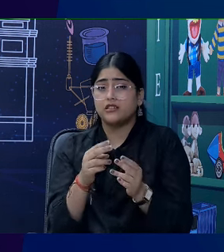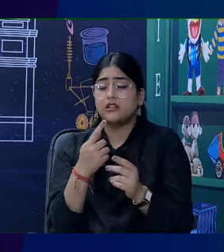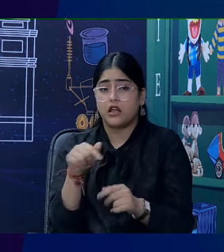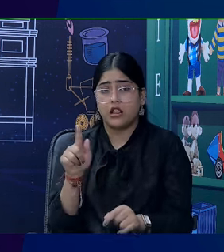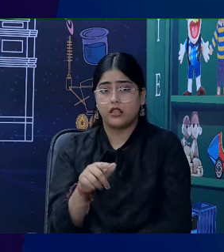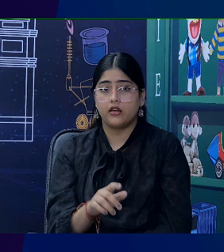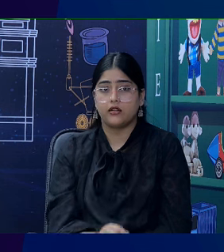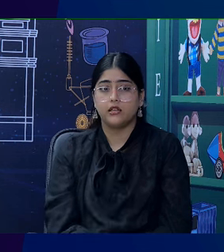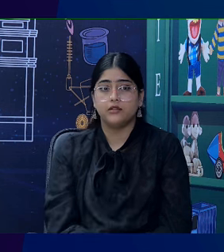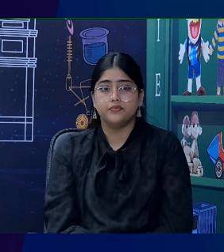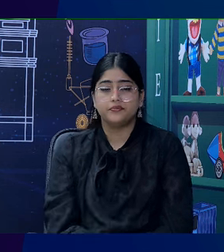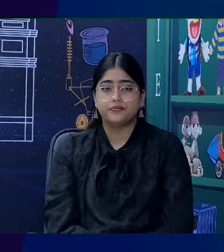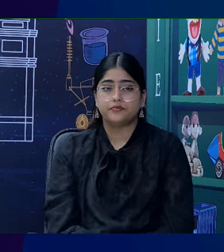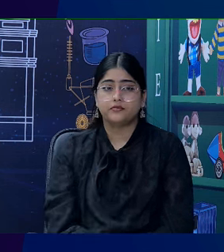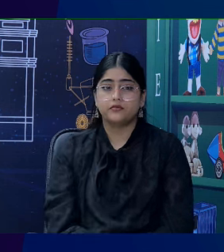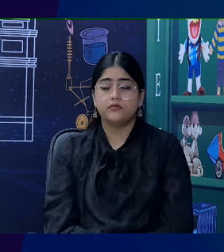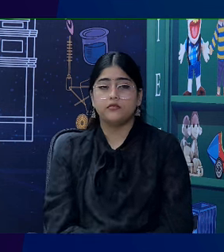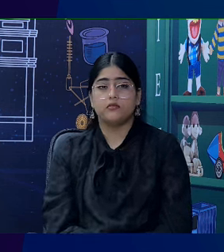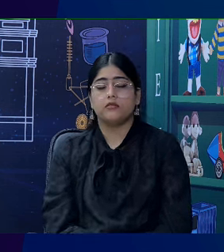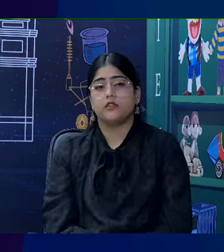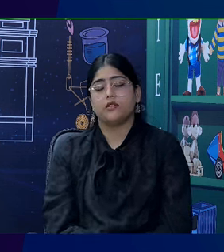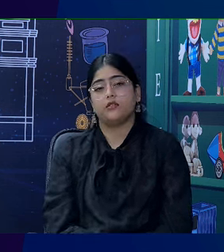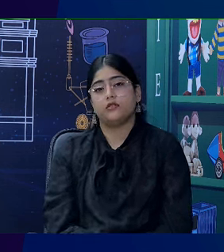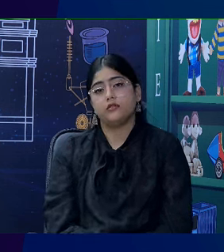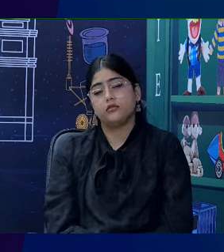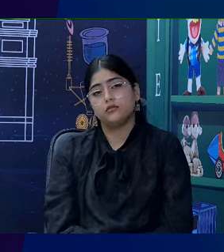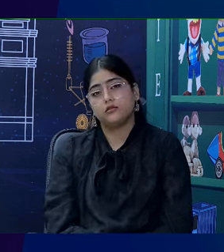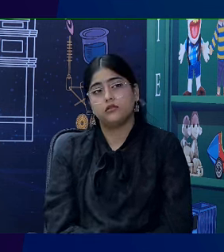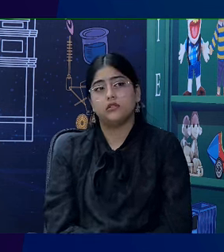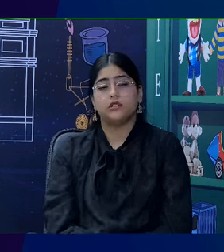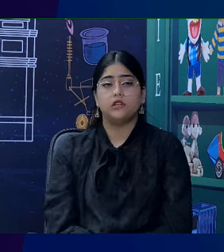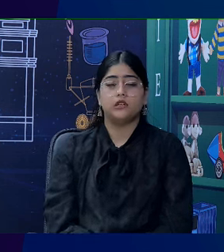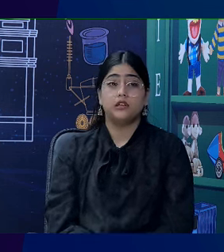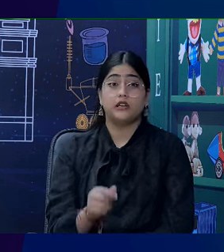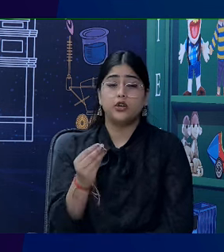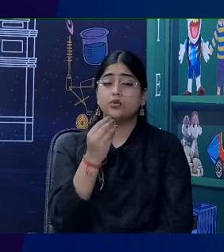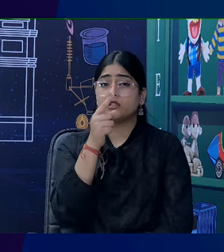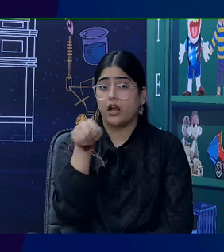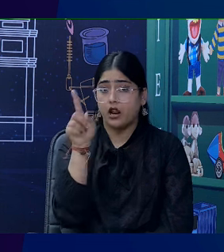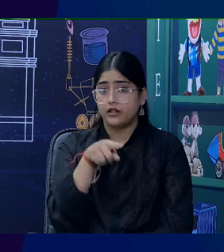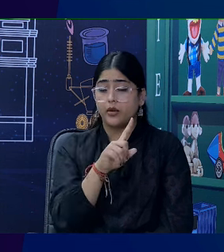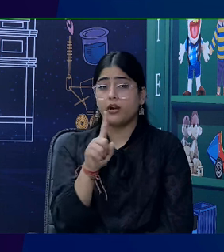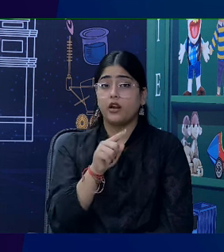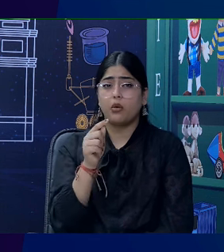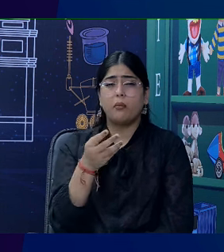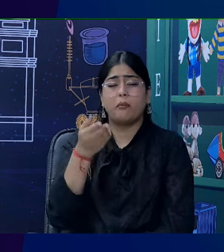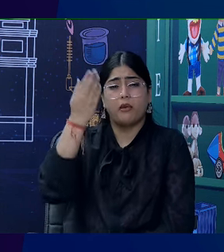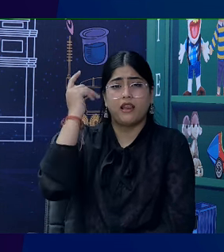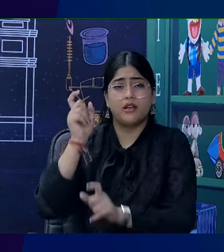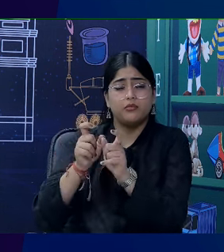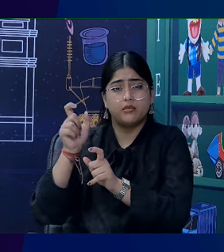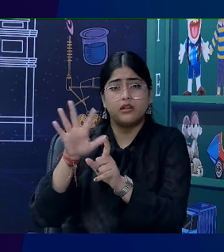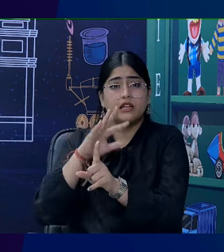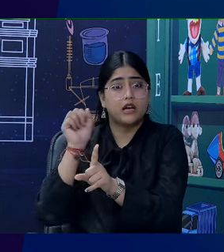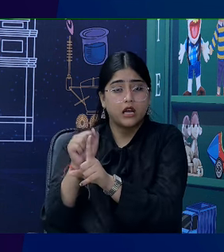बहुत सारे समाज सुधारक थे जिन्होंने राजा राम मोहन राय ने सती प्रथा का अंत कर दिया तो गलत चीज थी बट उस टाइम की लोगों की ये मान्यता